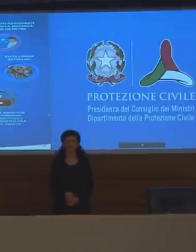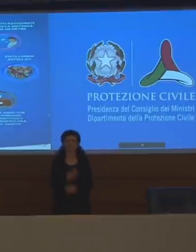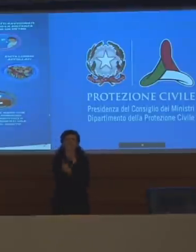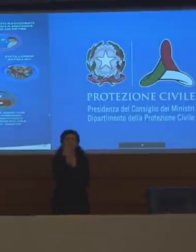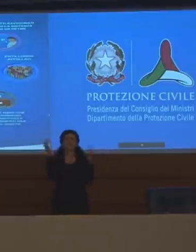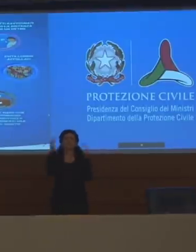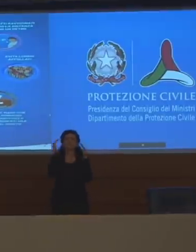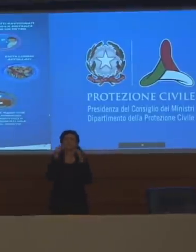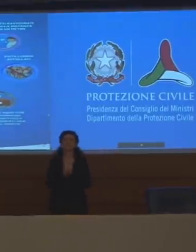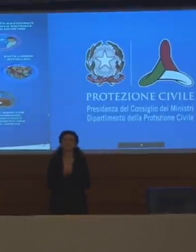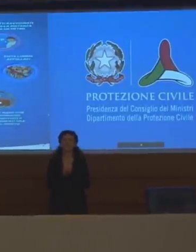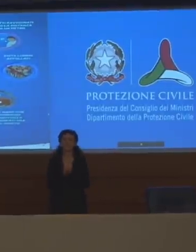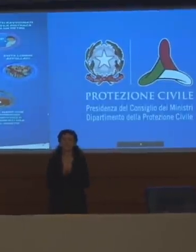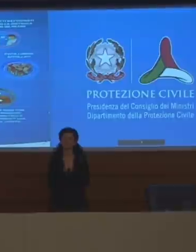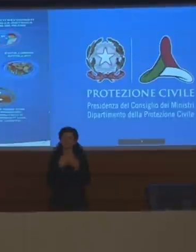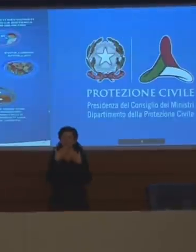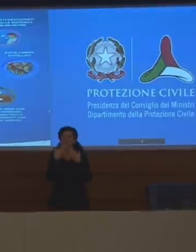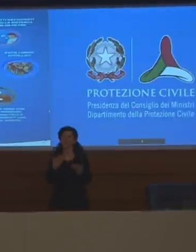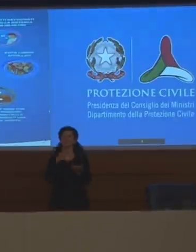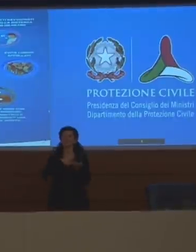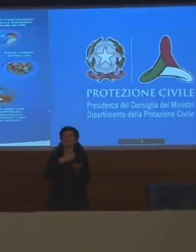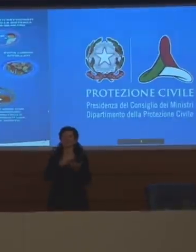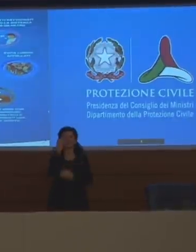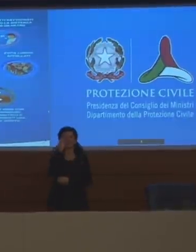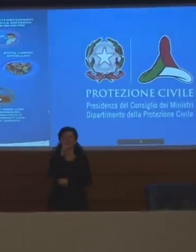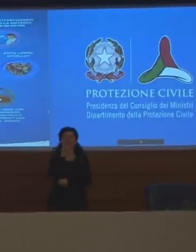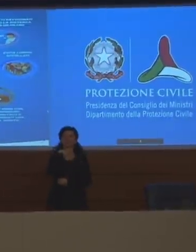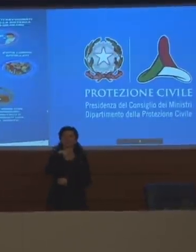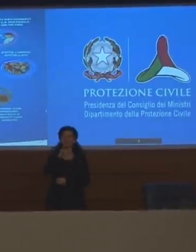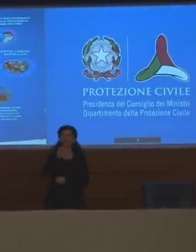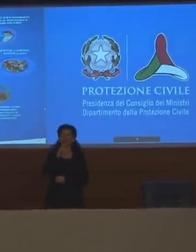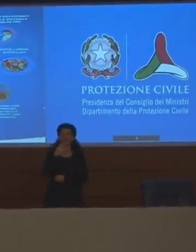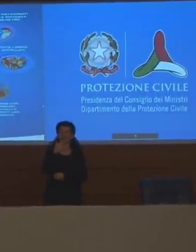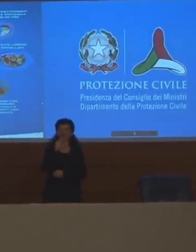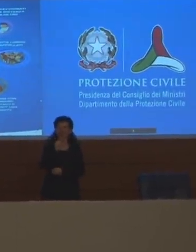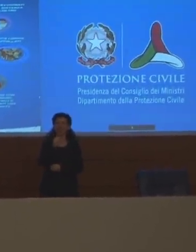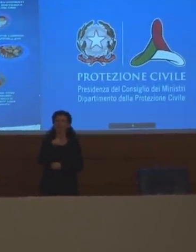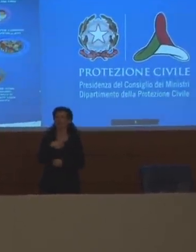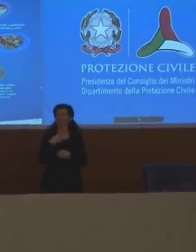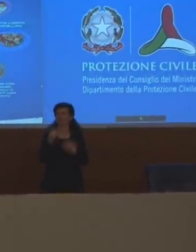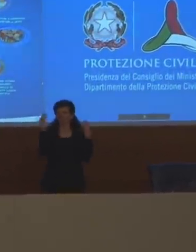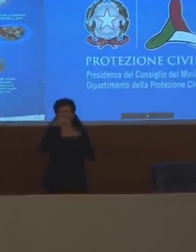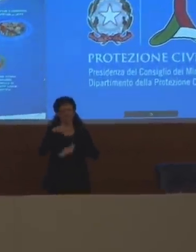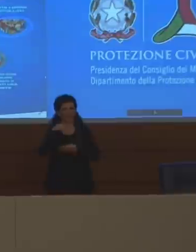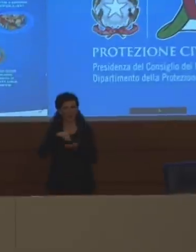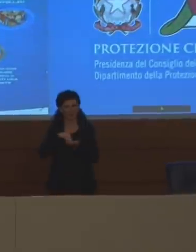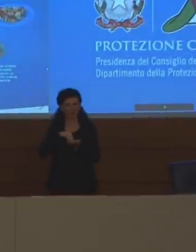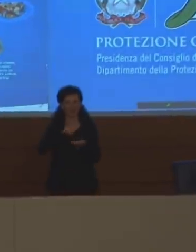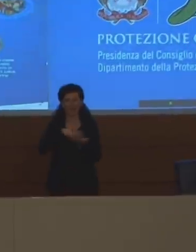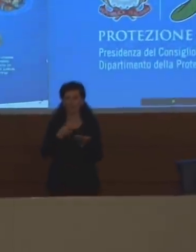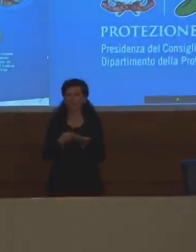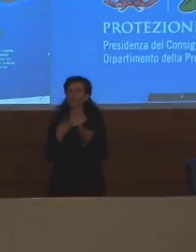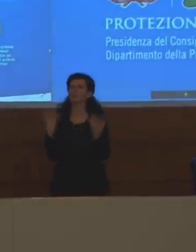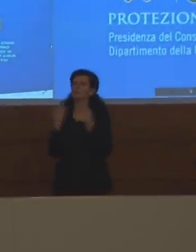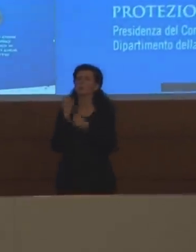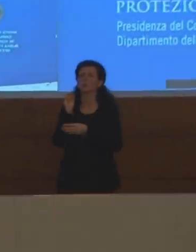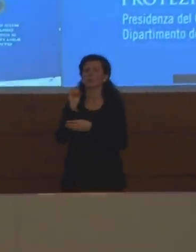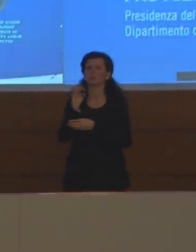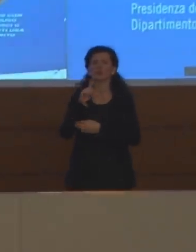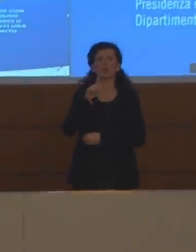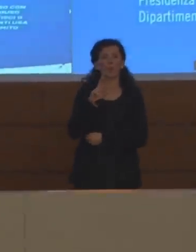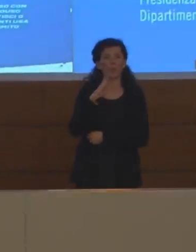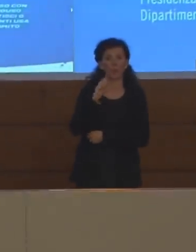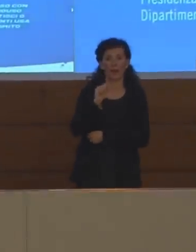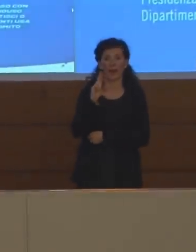Buonasera, intanto ringrazio Susanna Di Pietra che ci accompagna anche questa sera e il professore Luca